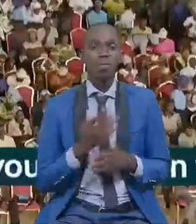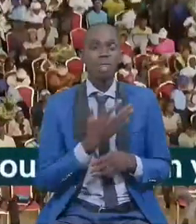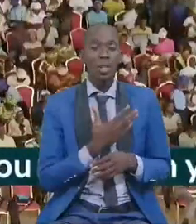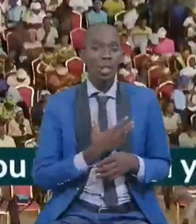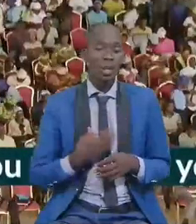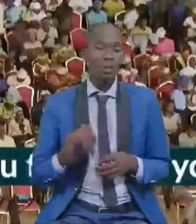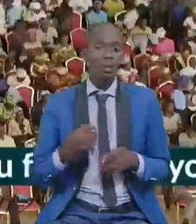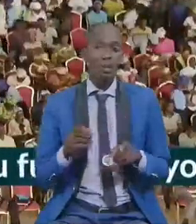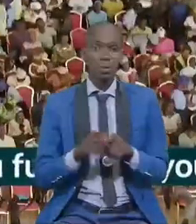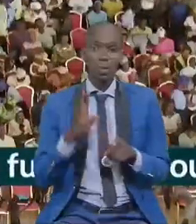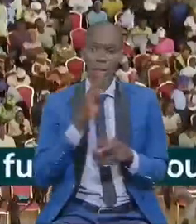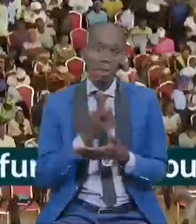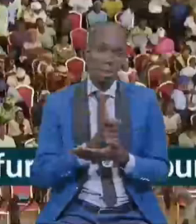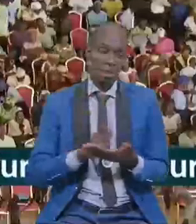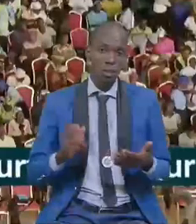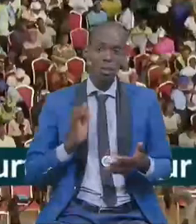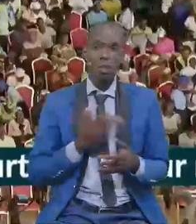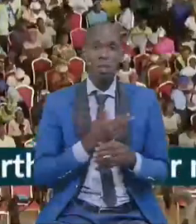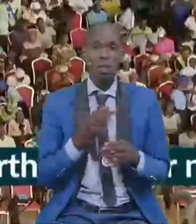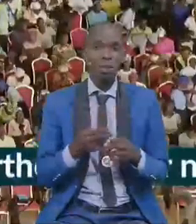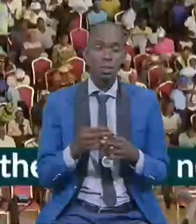Et quand nous mettons les noms,